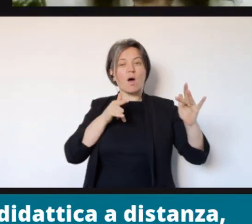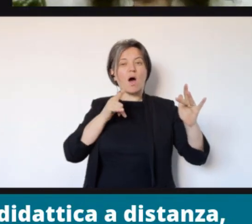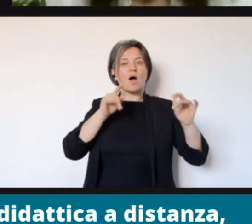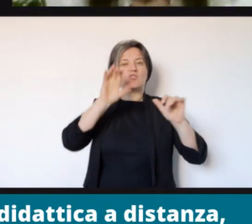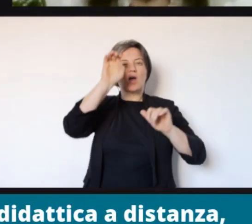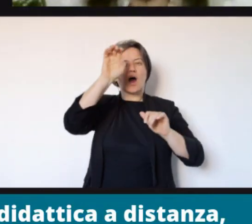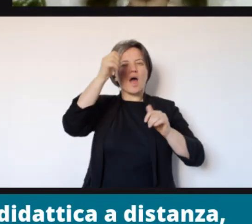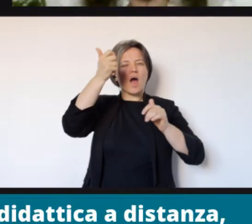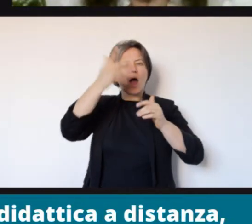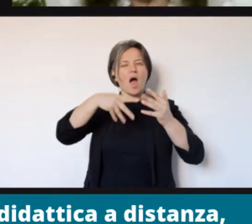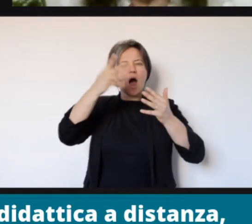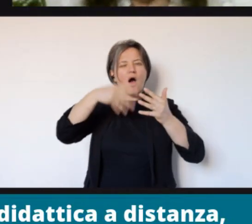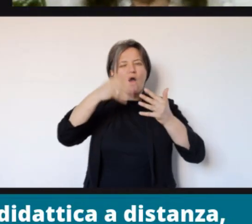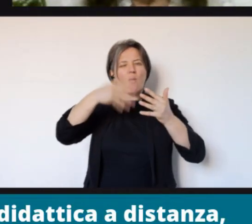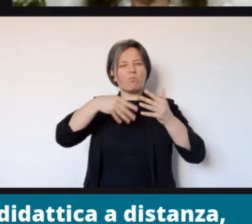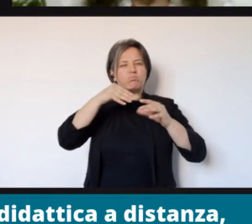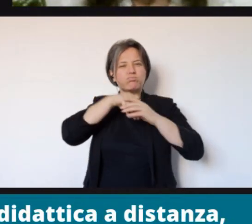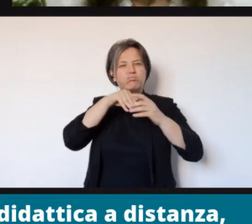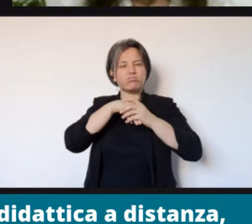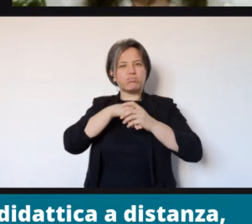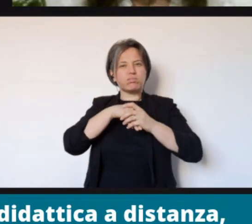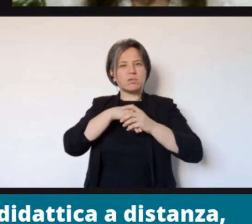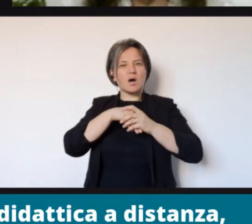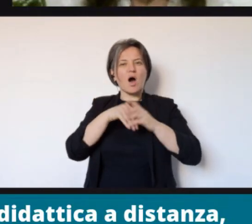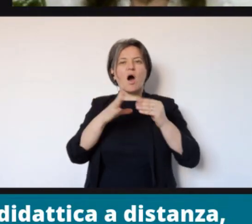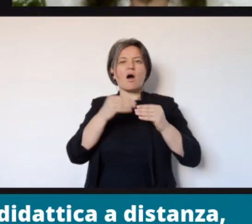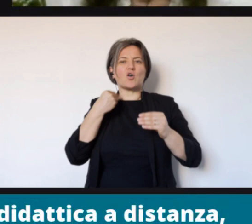alla profilazione degli utenti.